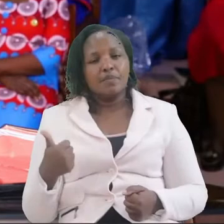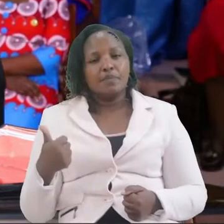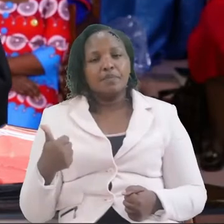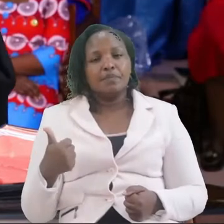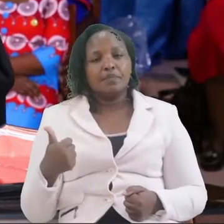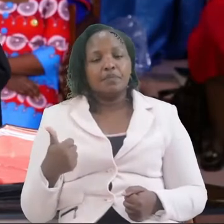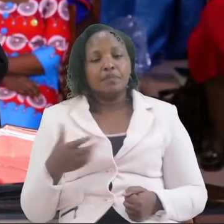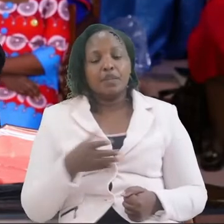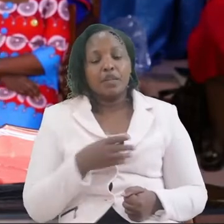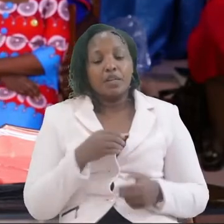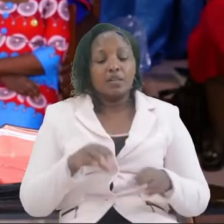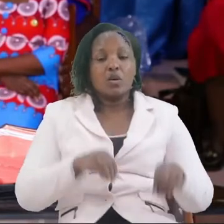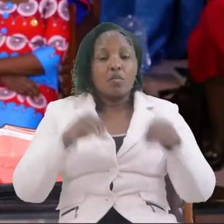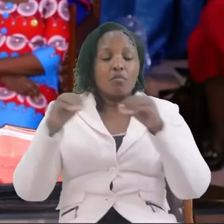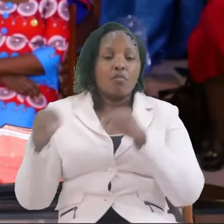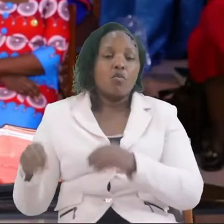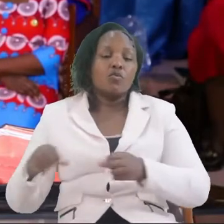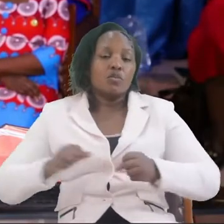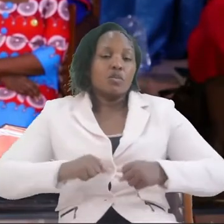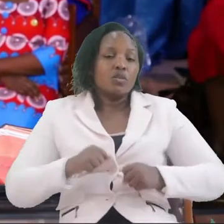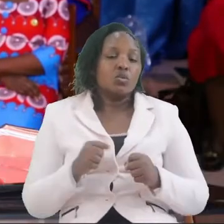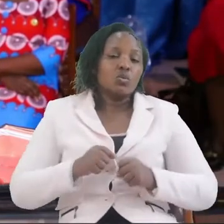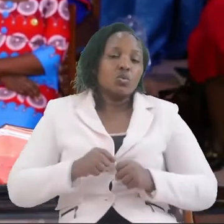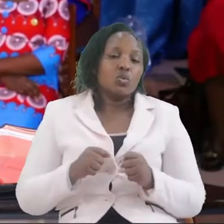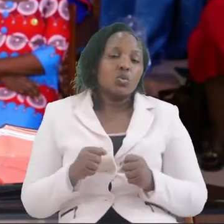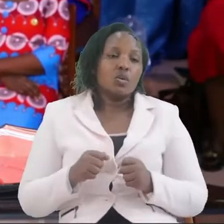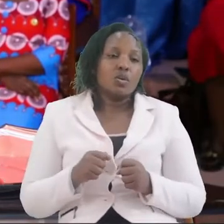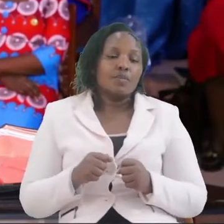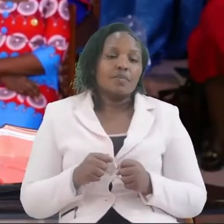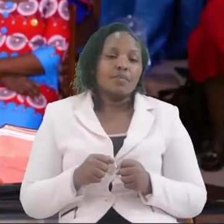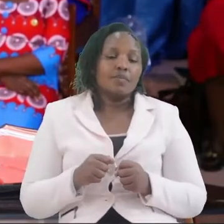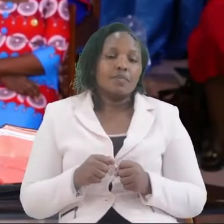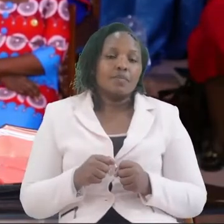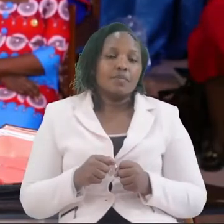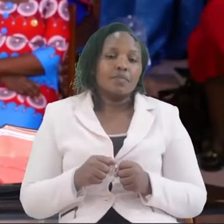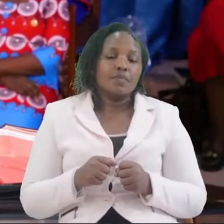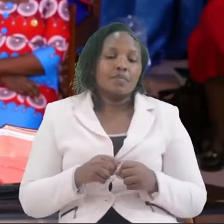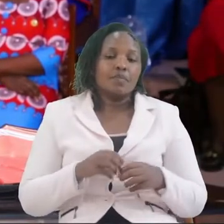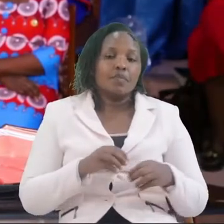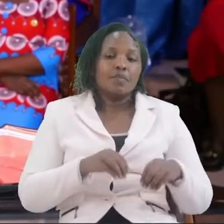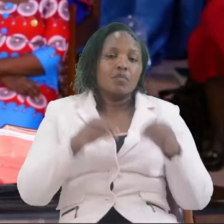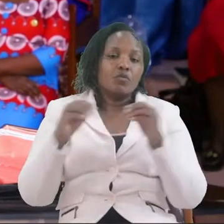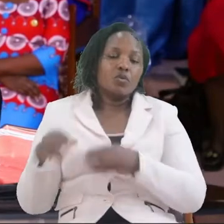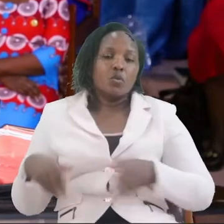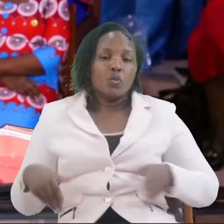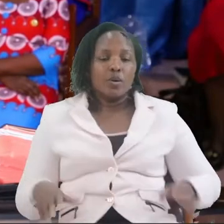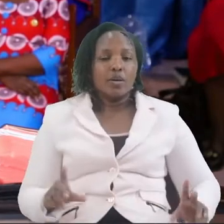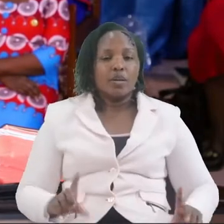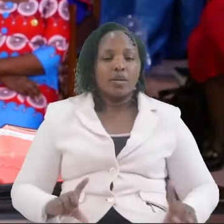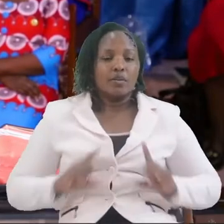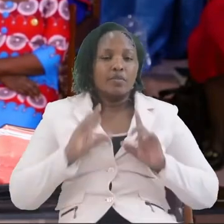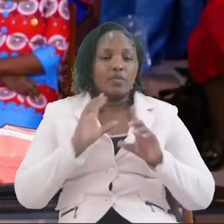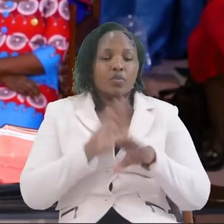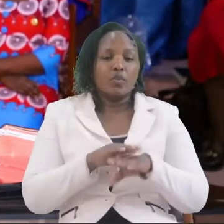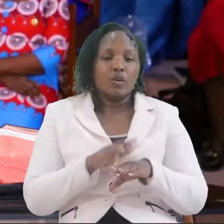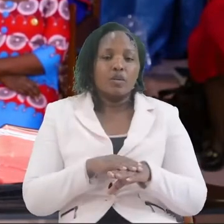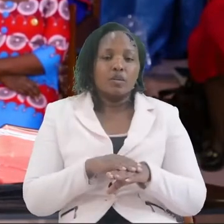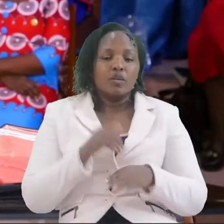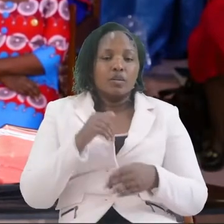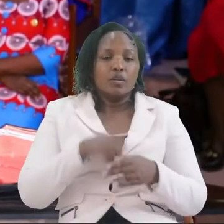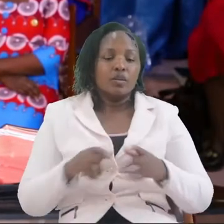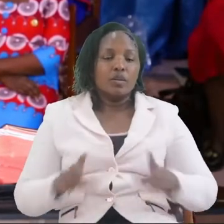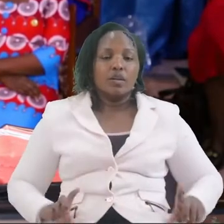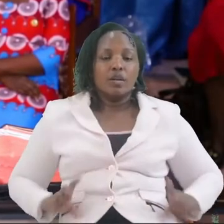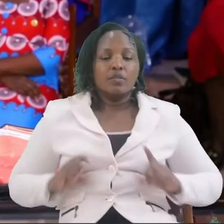na hii inaondoa furaha, inaondoa ile hali ya kukaa katika hali njema ya